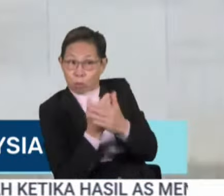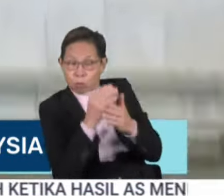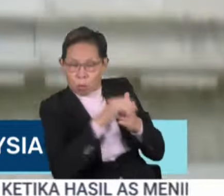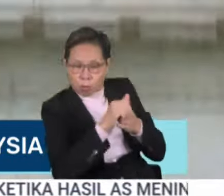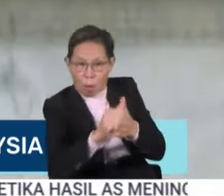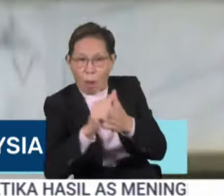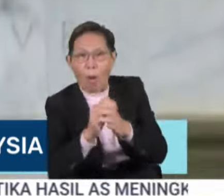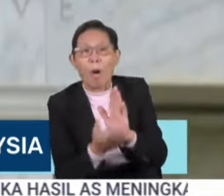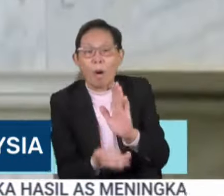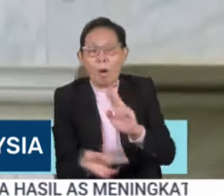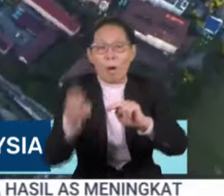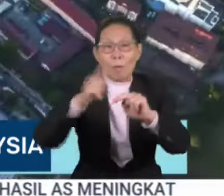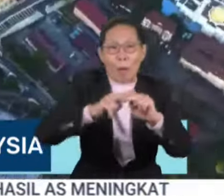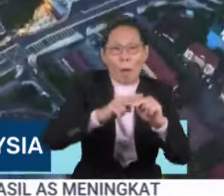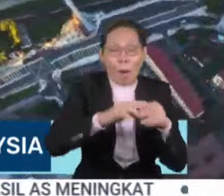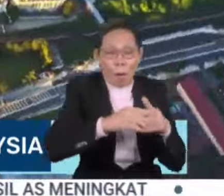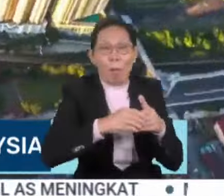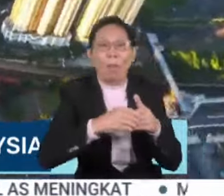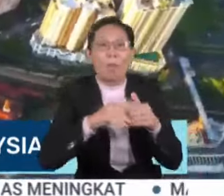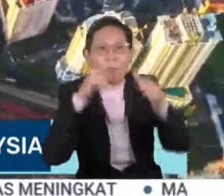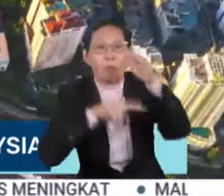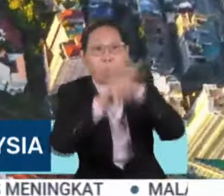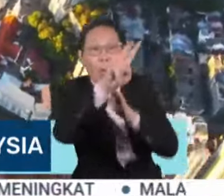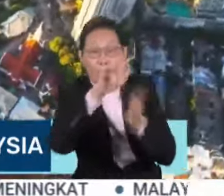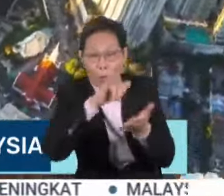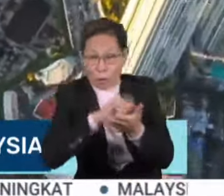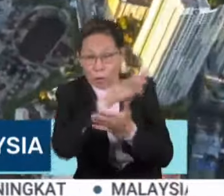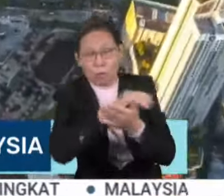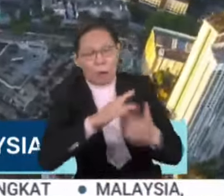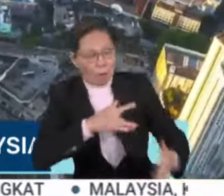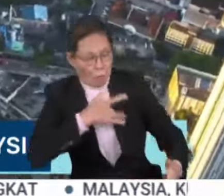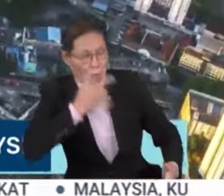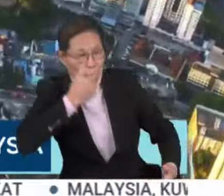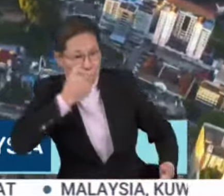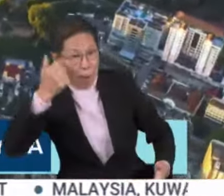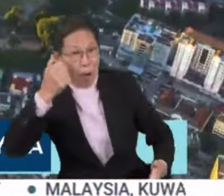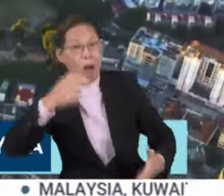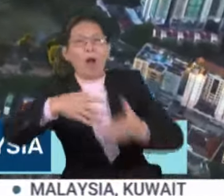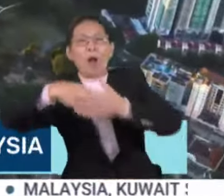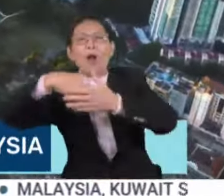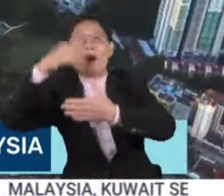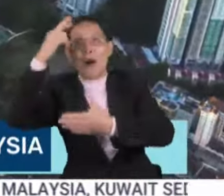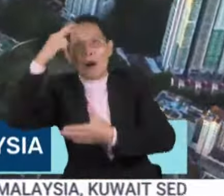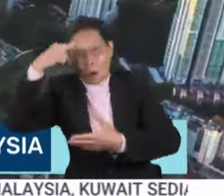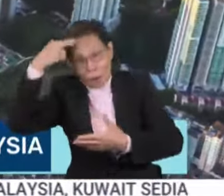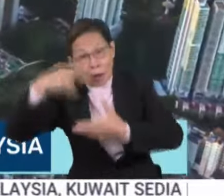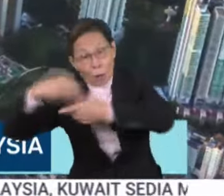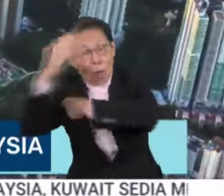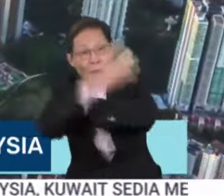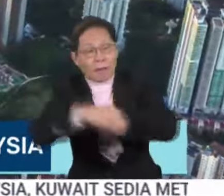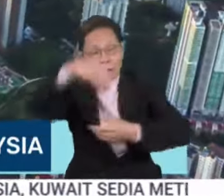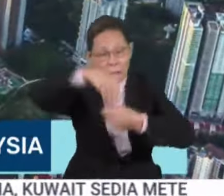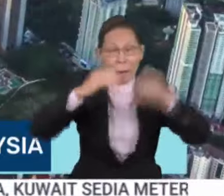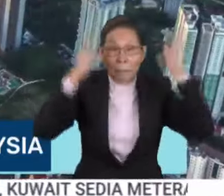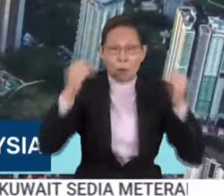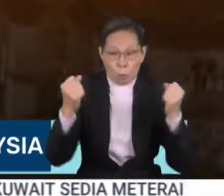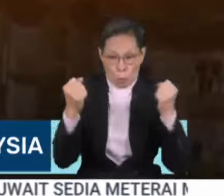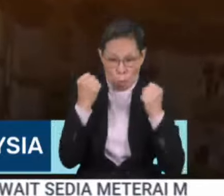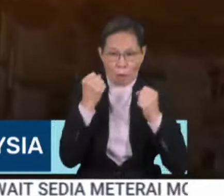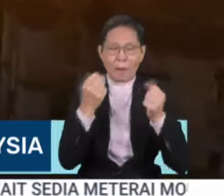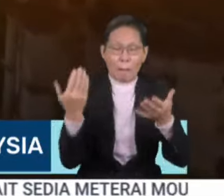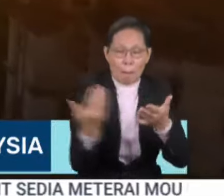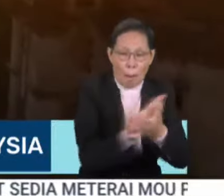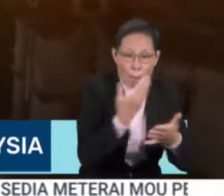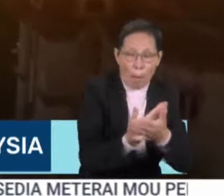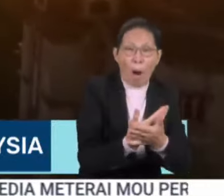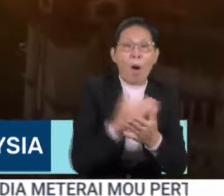memacu kenaikan anjuran pertumbuhan tersebut. Juga sentimen lebih baik, faktor luaran, data domestik kukuh dan pembaharuan